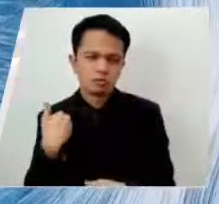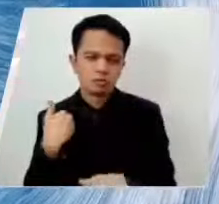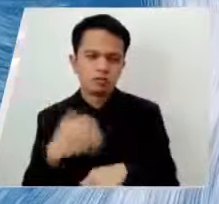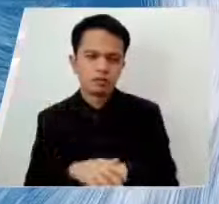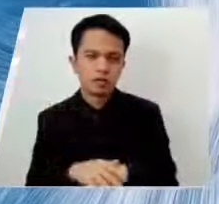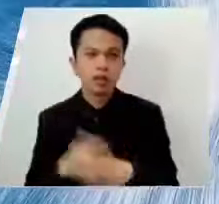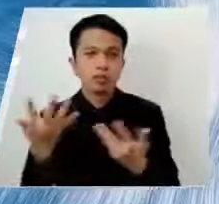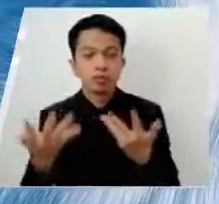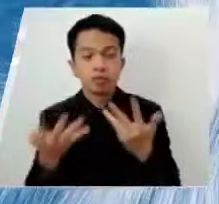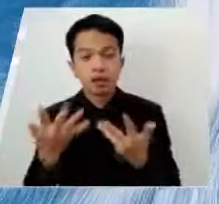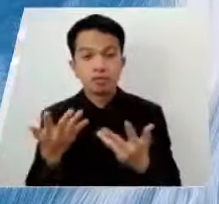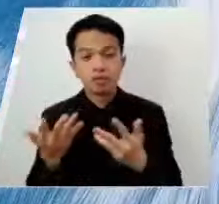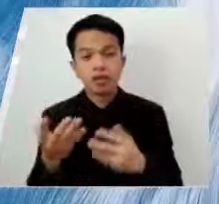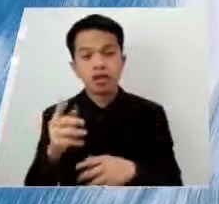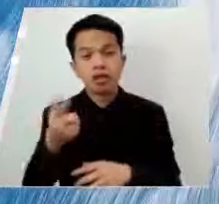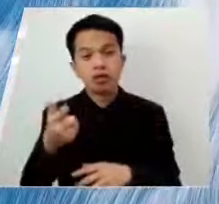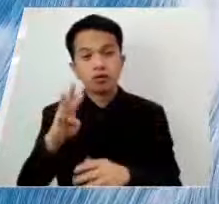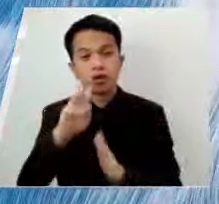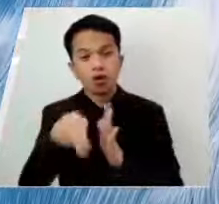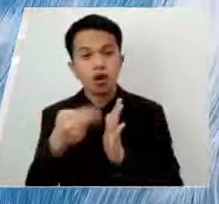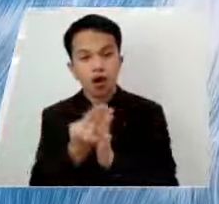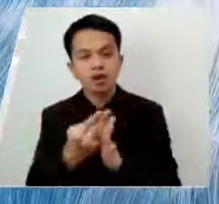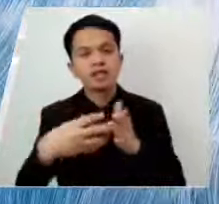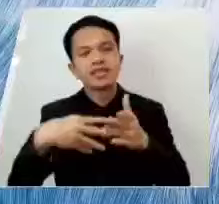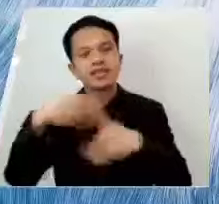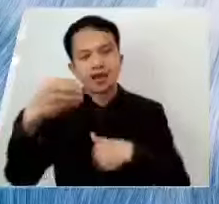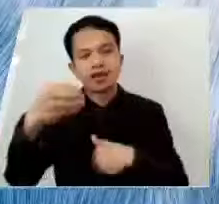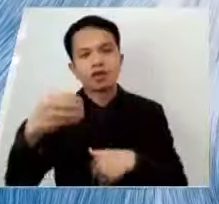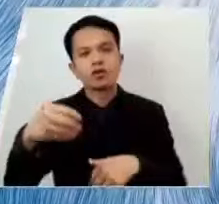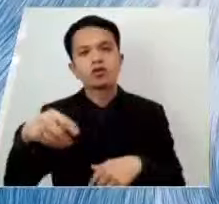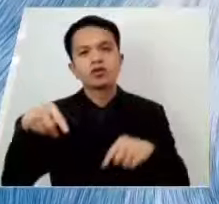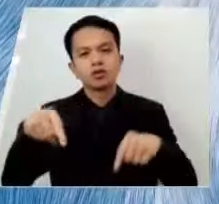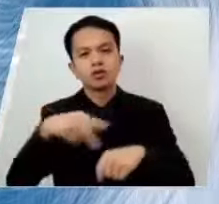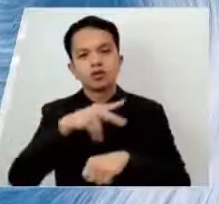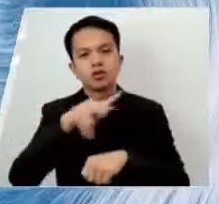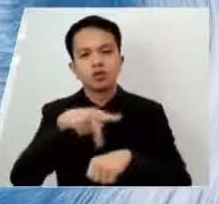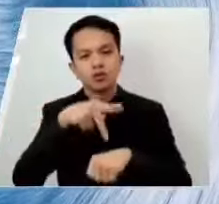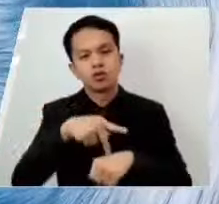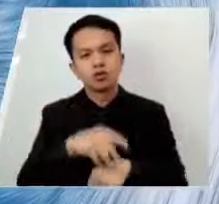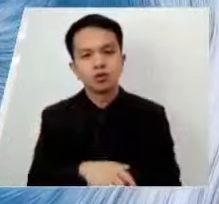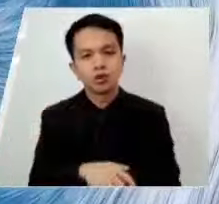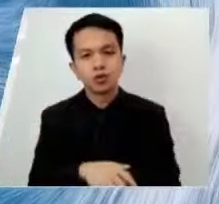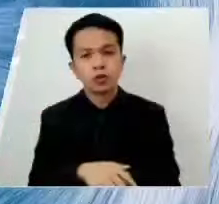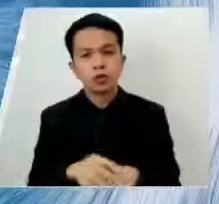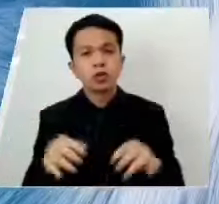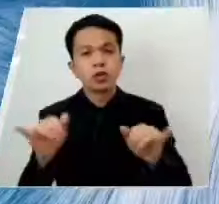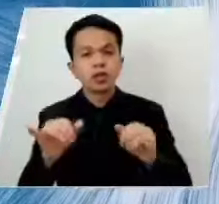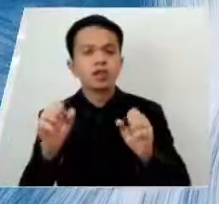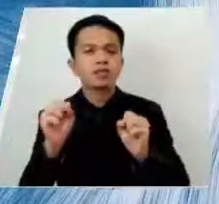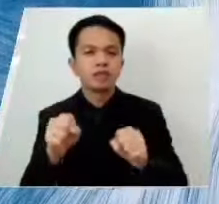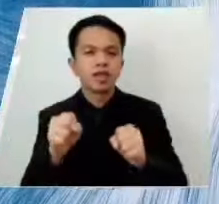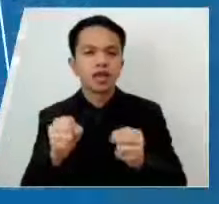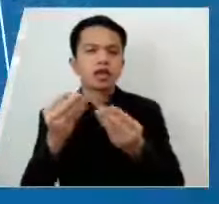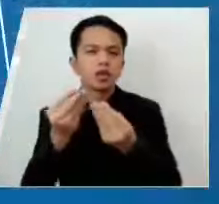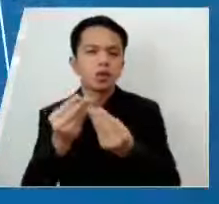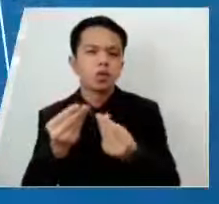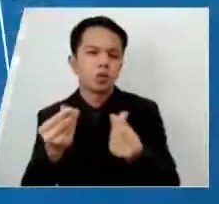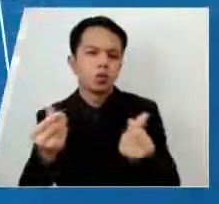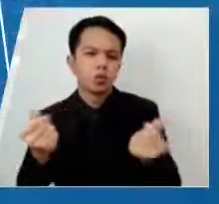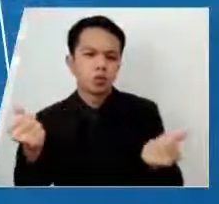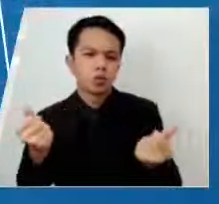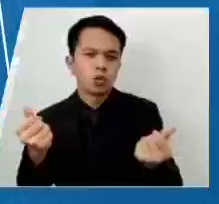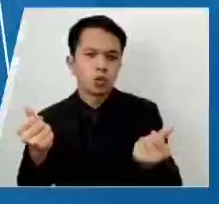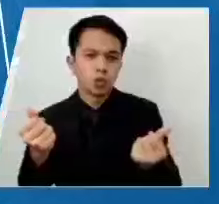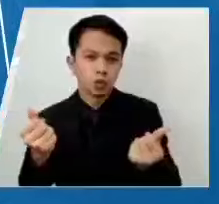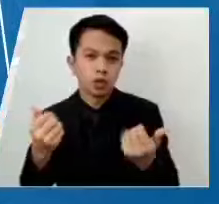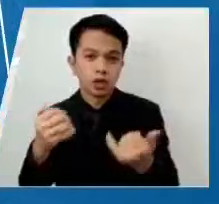24 oras ay makalabas na ito sa PAR. May posibilidad din na mag-dissipate yan o malusaw. Wala na epekto ang